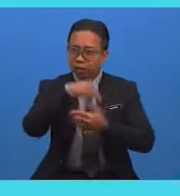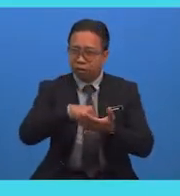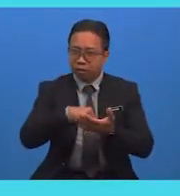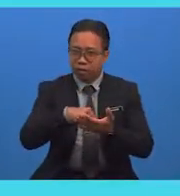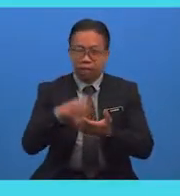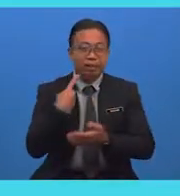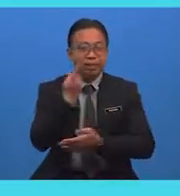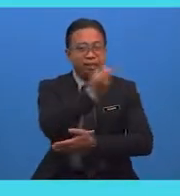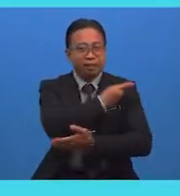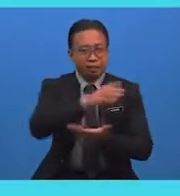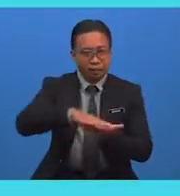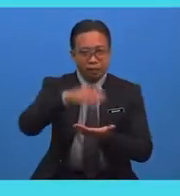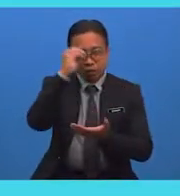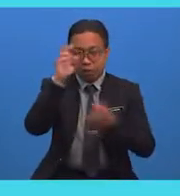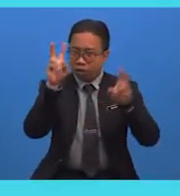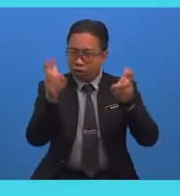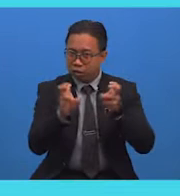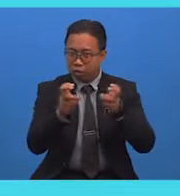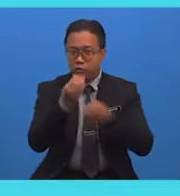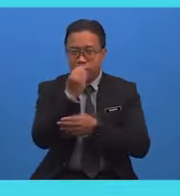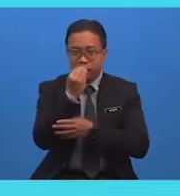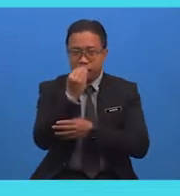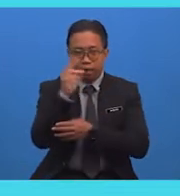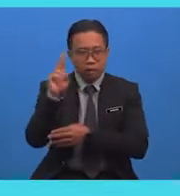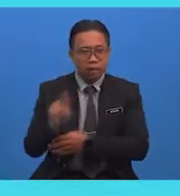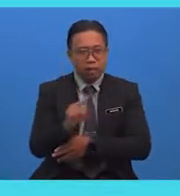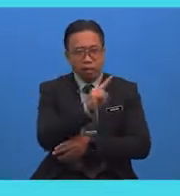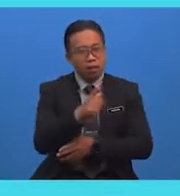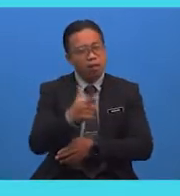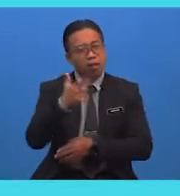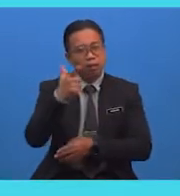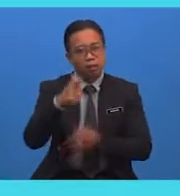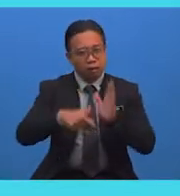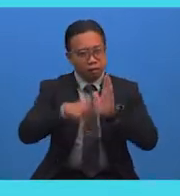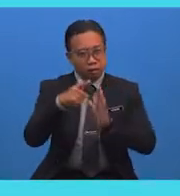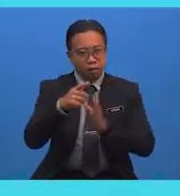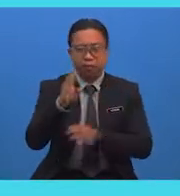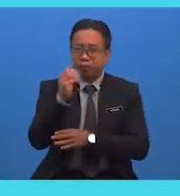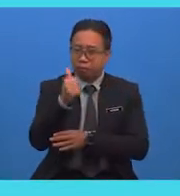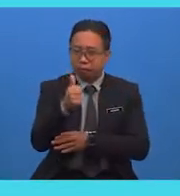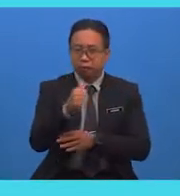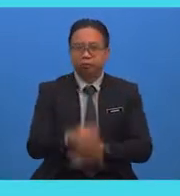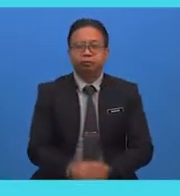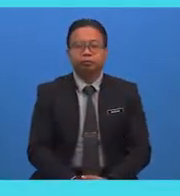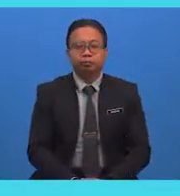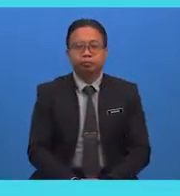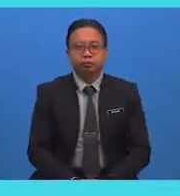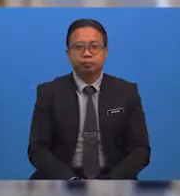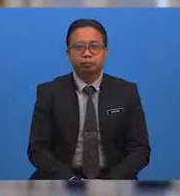akan mempelajari tajuk makanan halal lagi baik. Pelajaran ke-9, Bidang Kemahiran